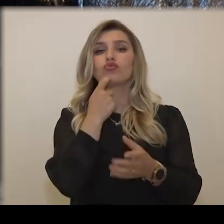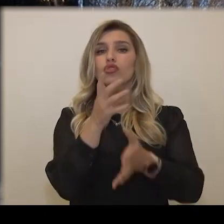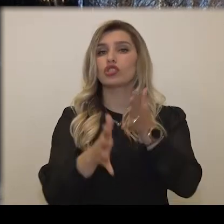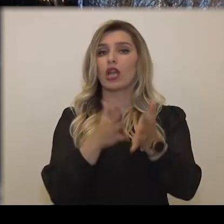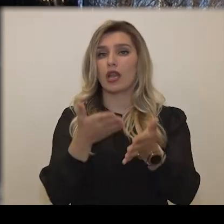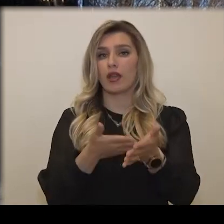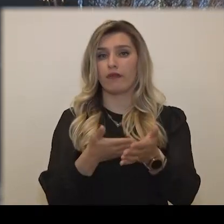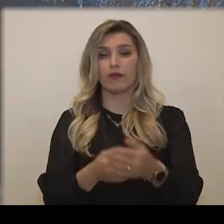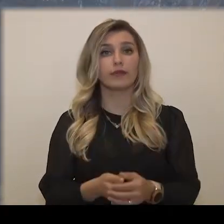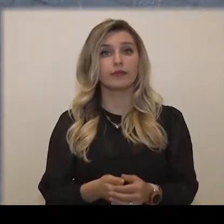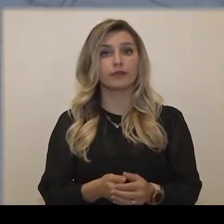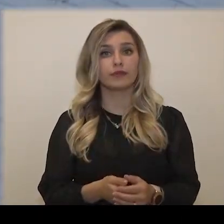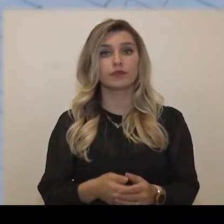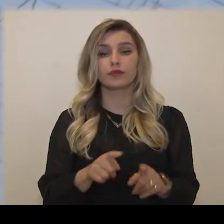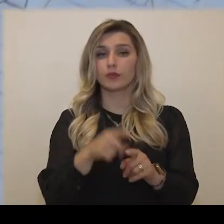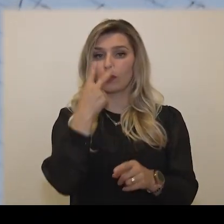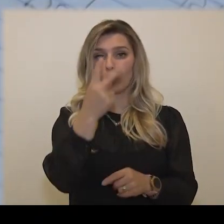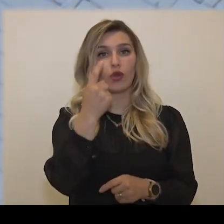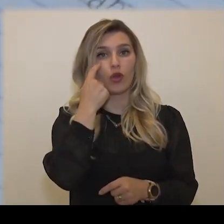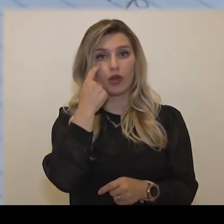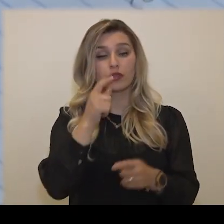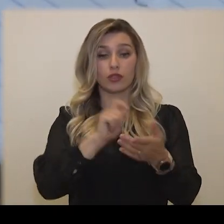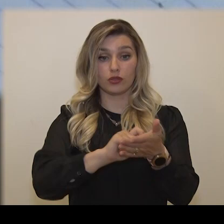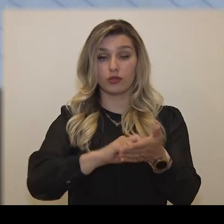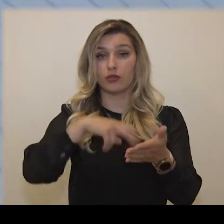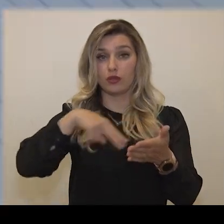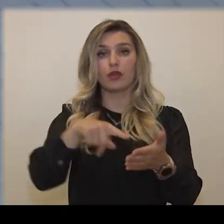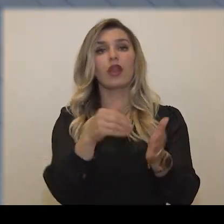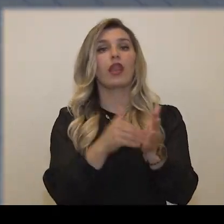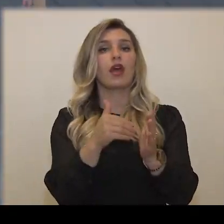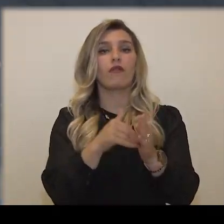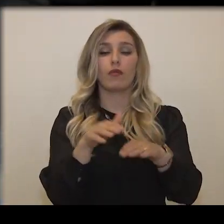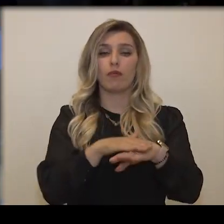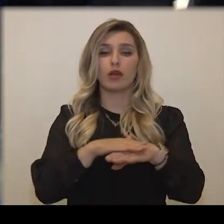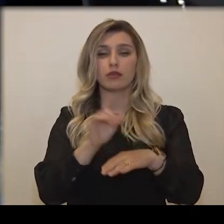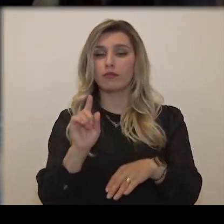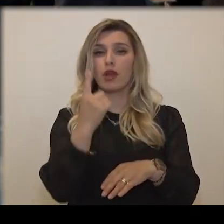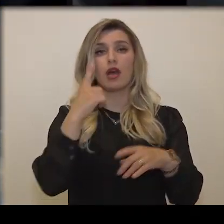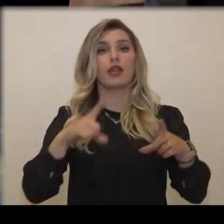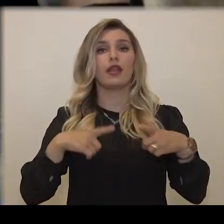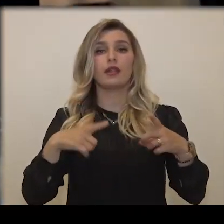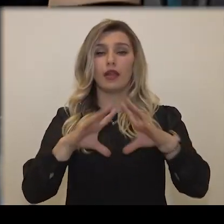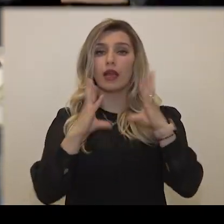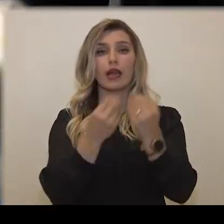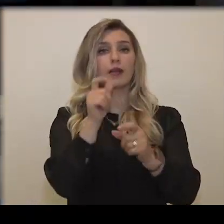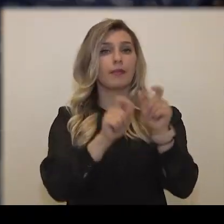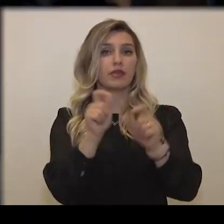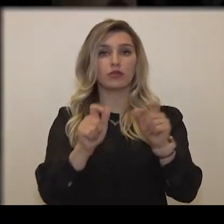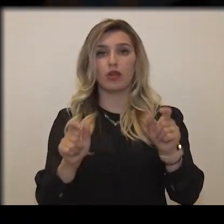gjuhës virtuale. Andaj, shkrim leximi është nevojë elementare për jetën e gjithë